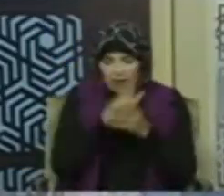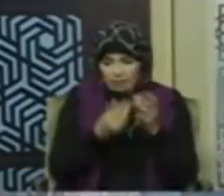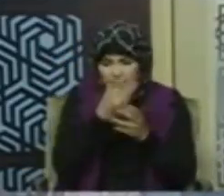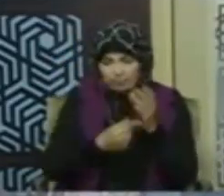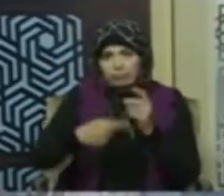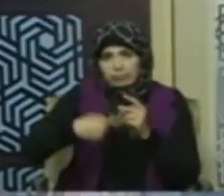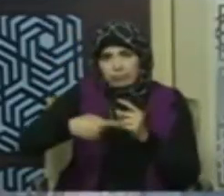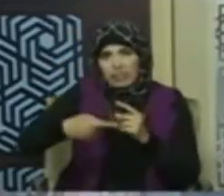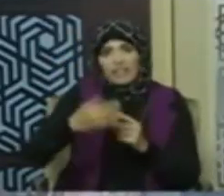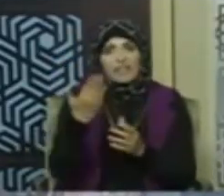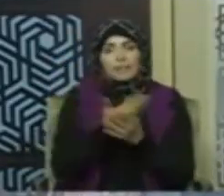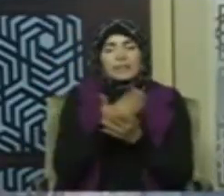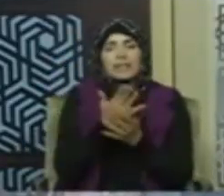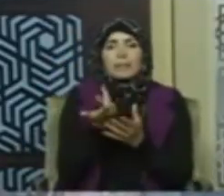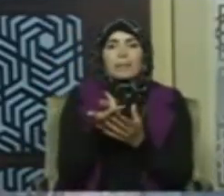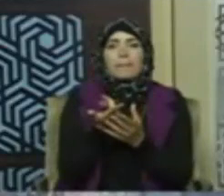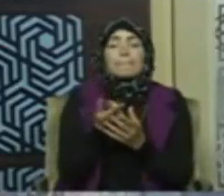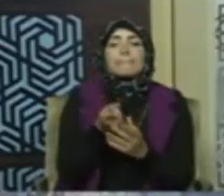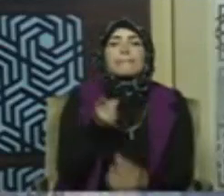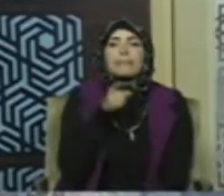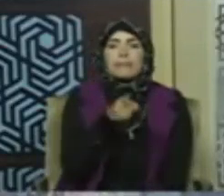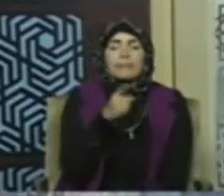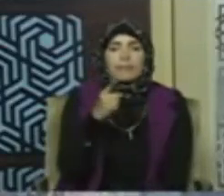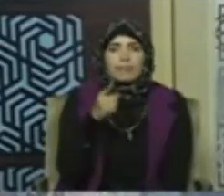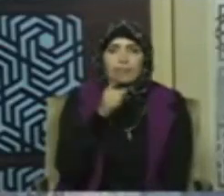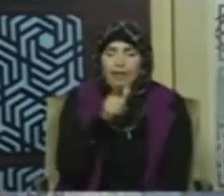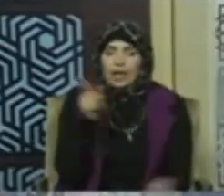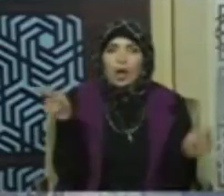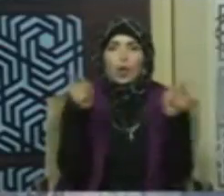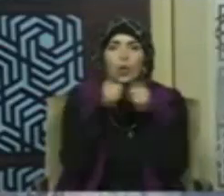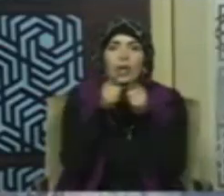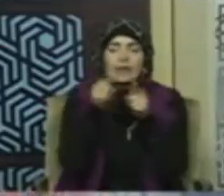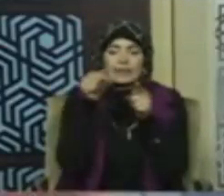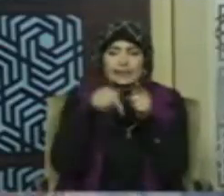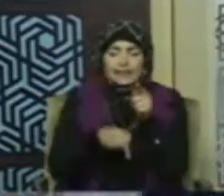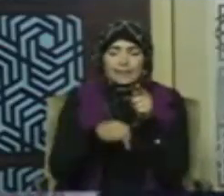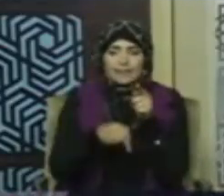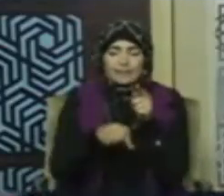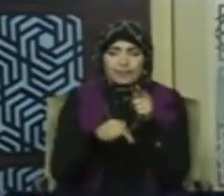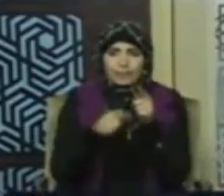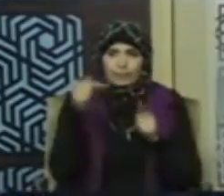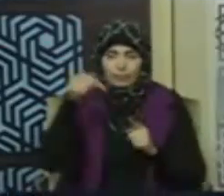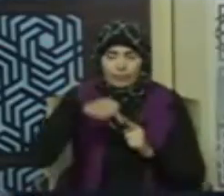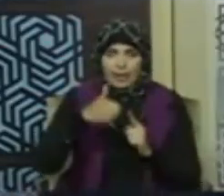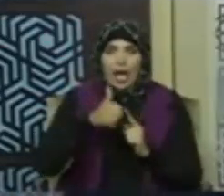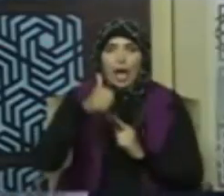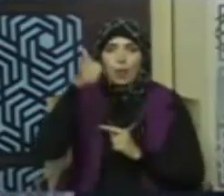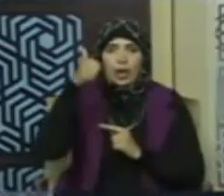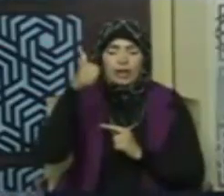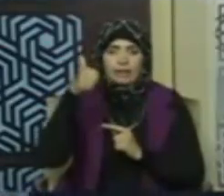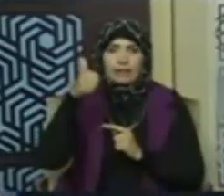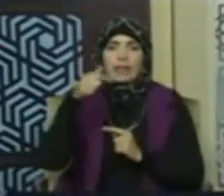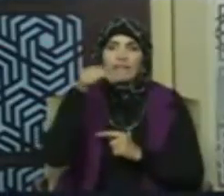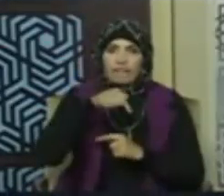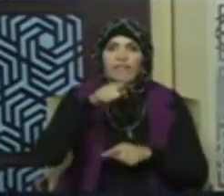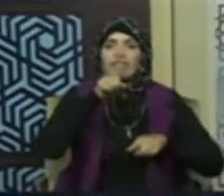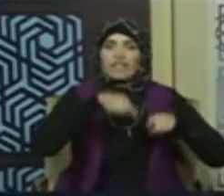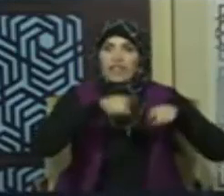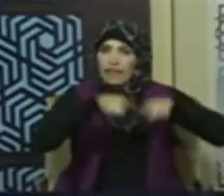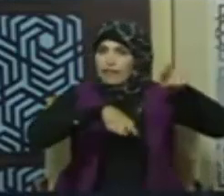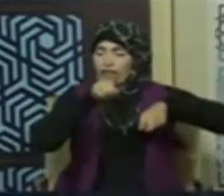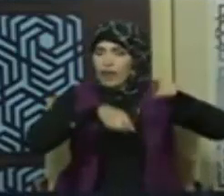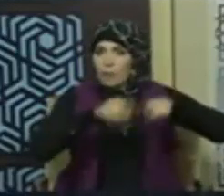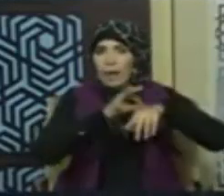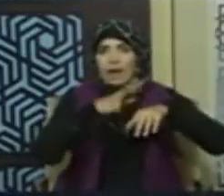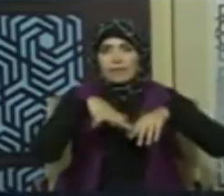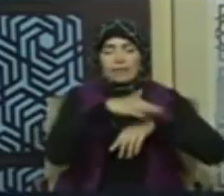طويل، لكنني ألخصه الآن في الآتي. أولا، بعض الناس ربما يظن